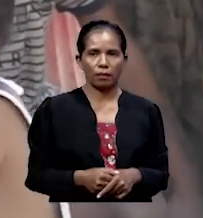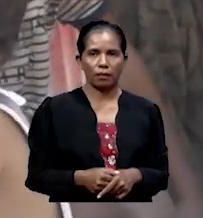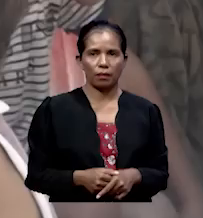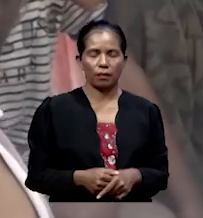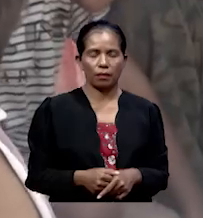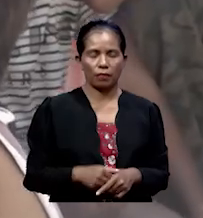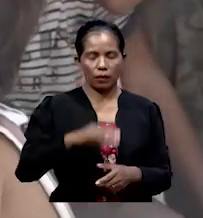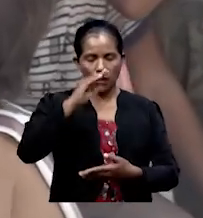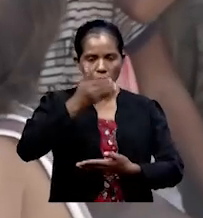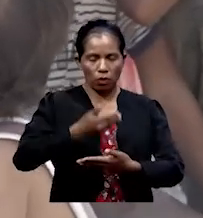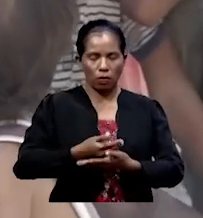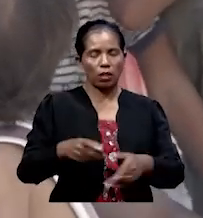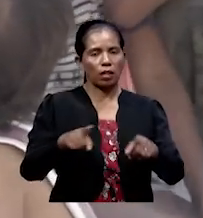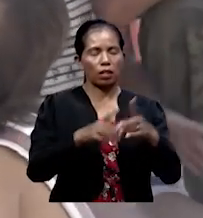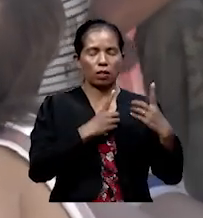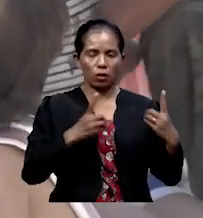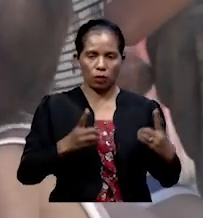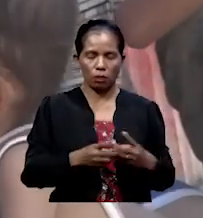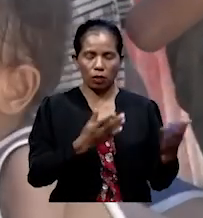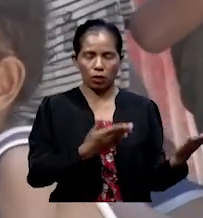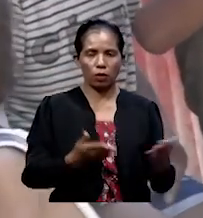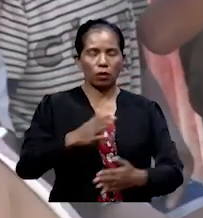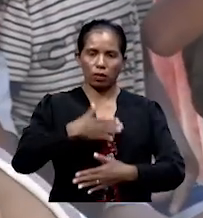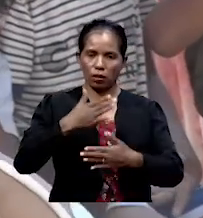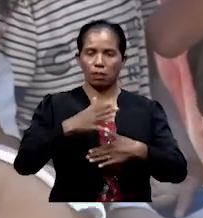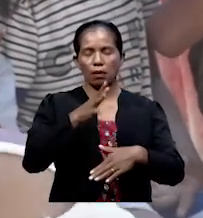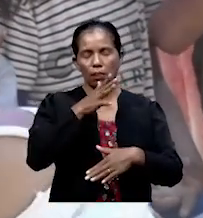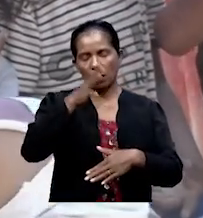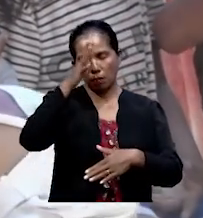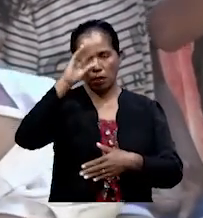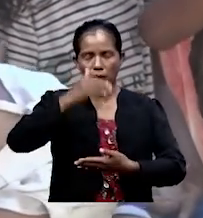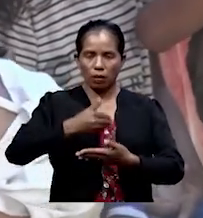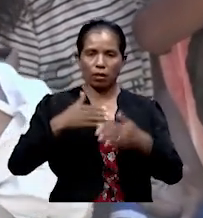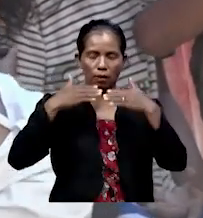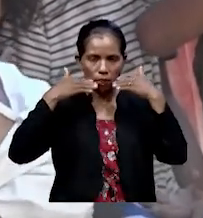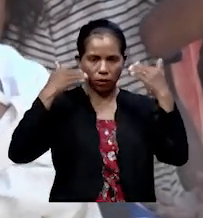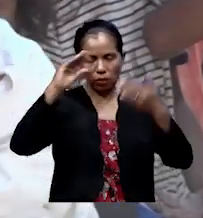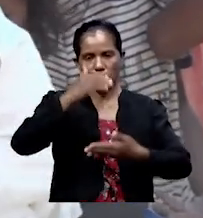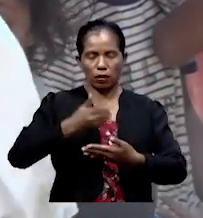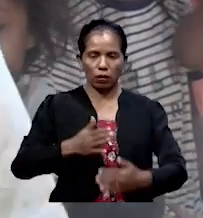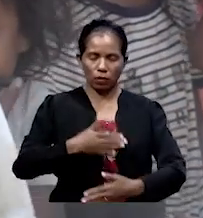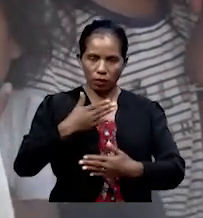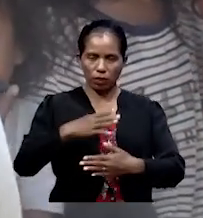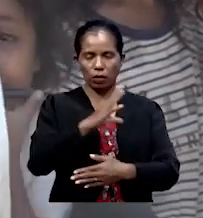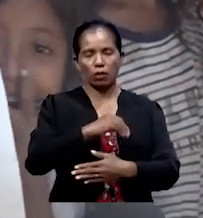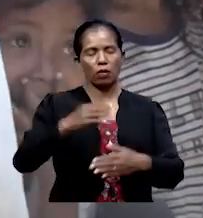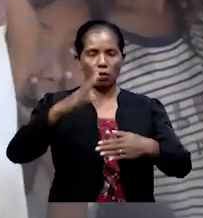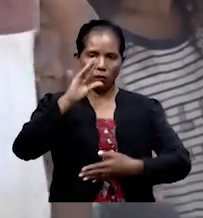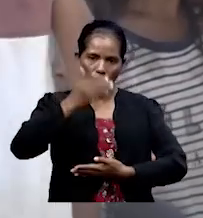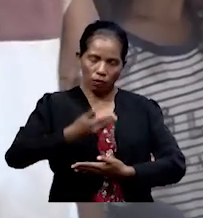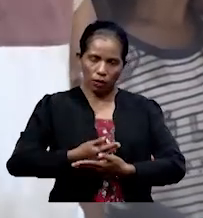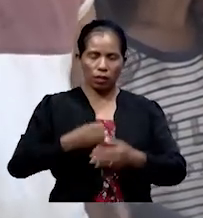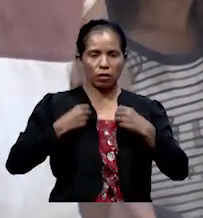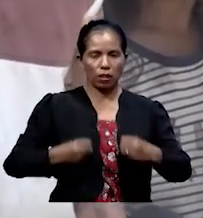Uang nudarai fun doming nebe lorik solok ba inang amang. Uang ni hamnasa, uang ni ak solok, no uang ni seludi. Inang